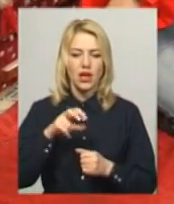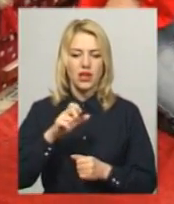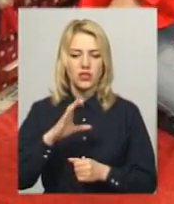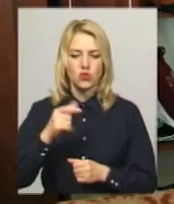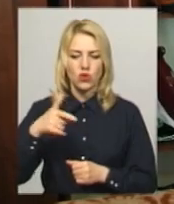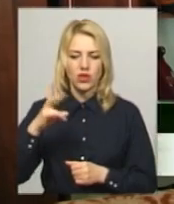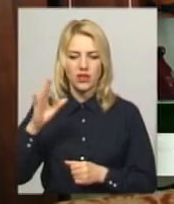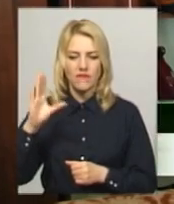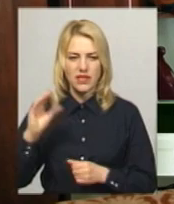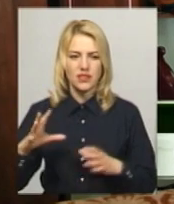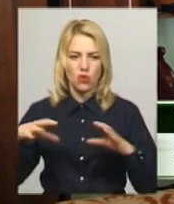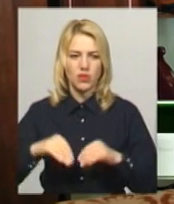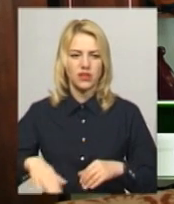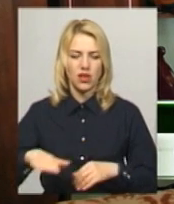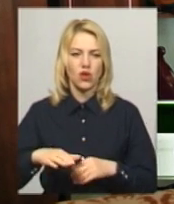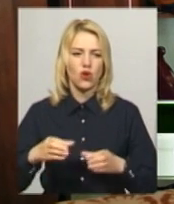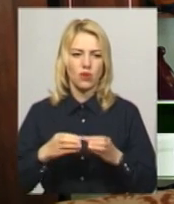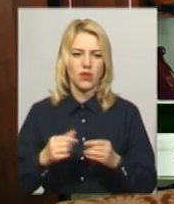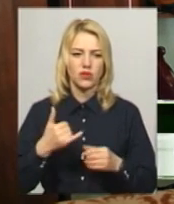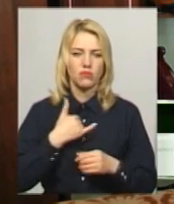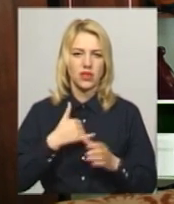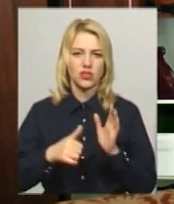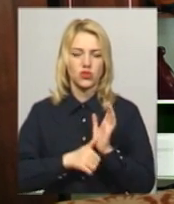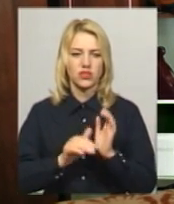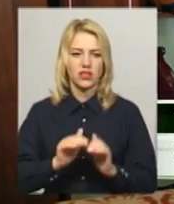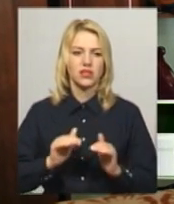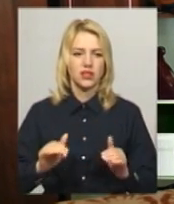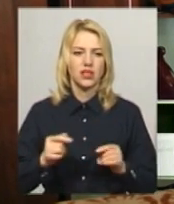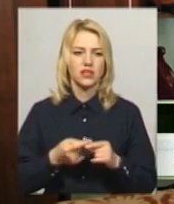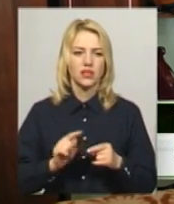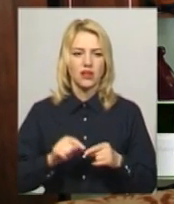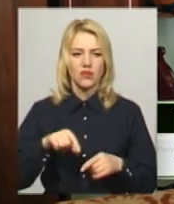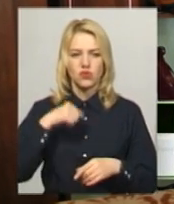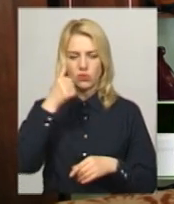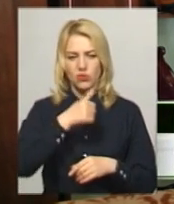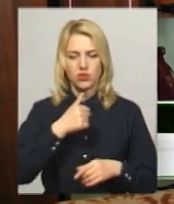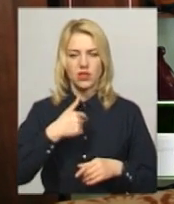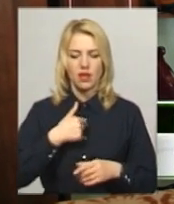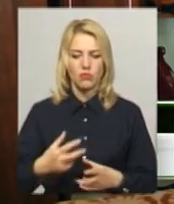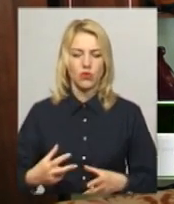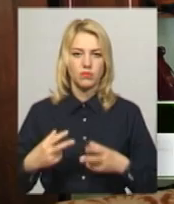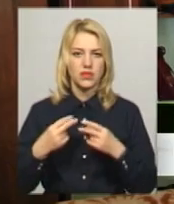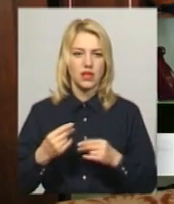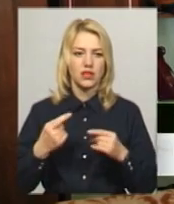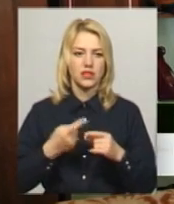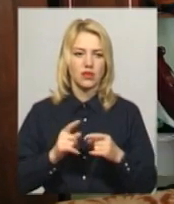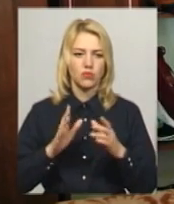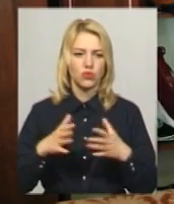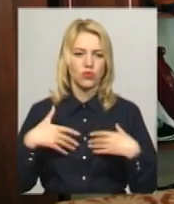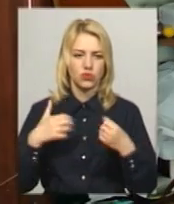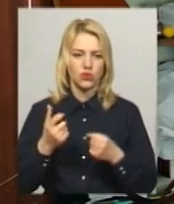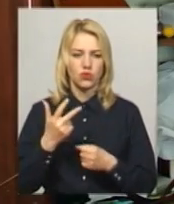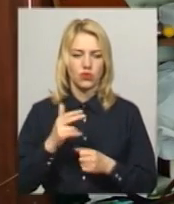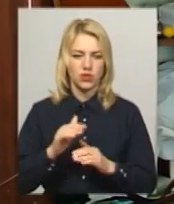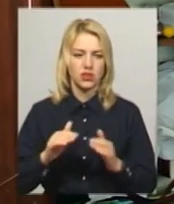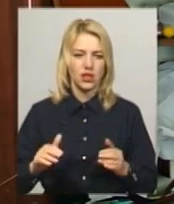тергромади. В мене шестеро дітей, з них цьому році нам пообіцяли, що будуть оздоровлюватись троє